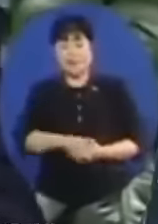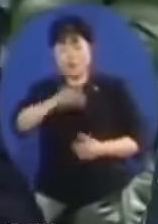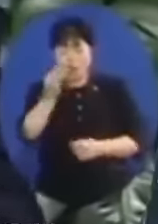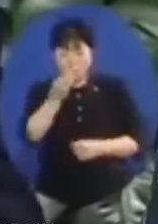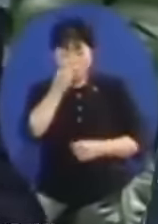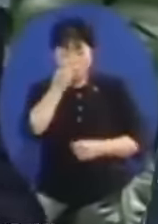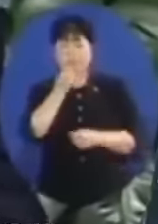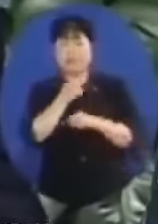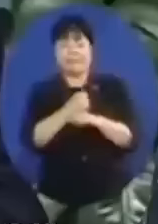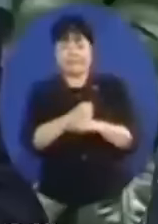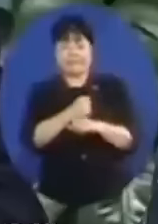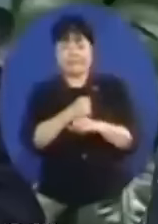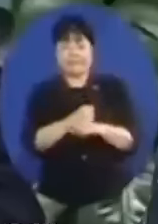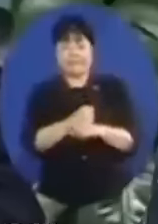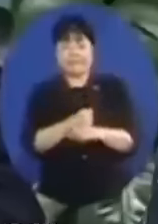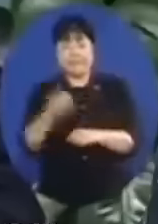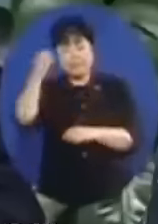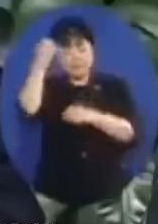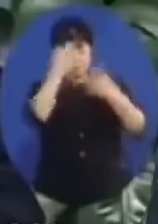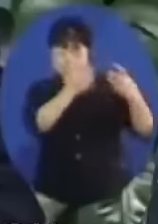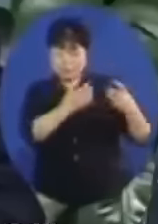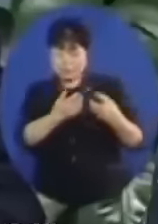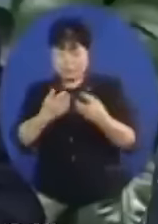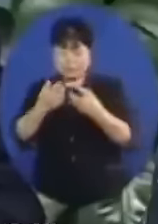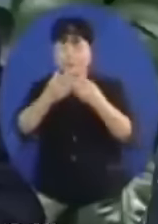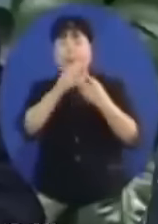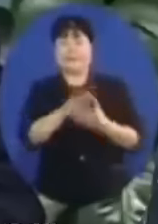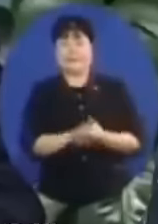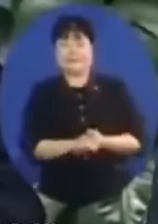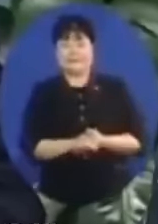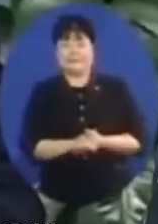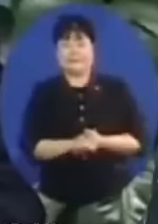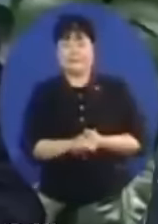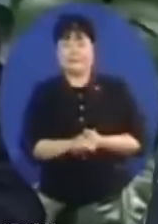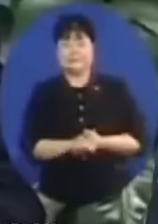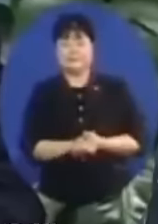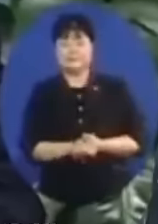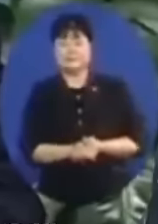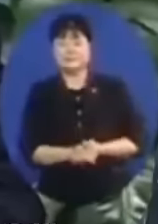거룩함, 성령 충만, 치료,